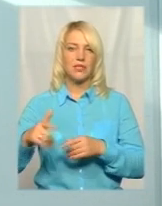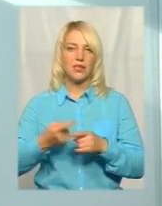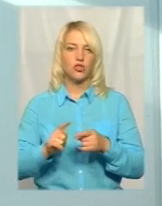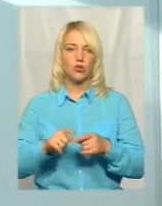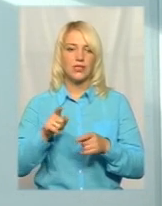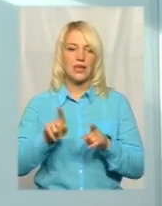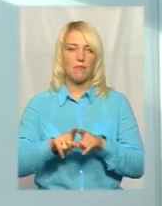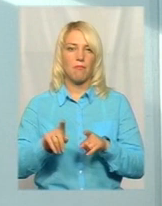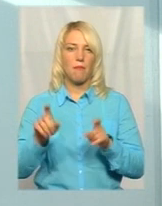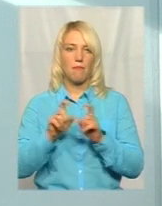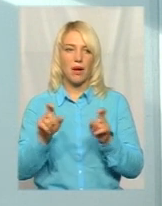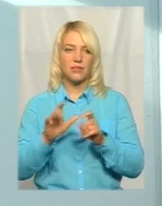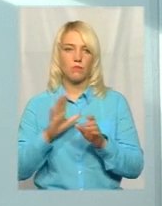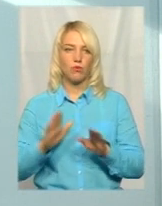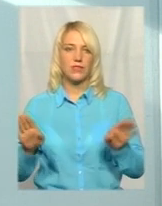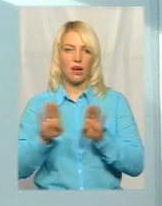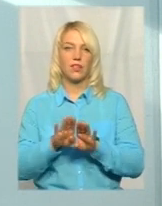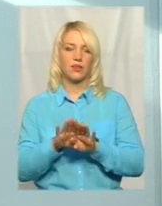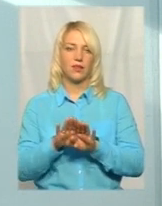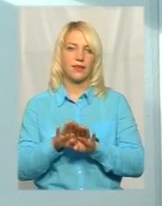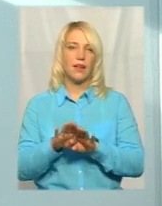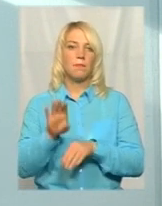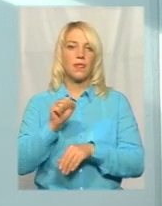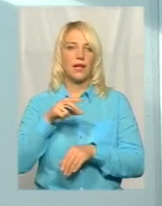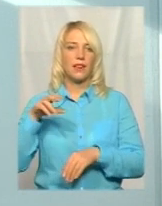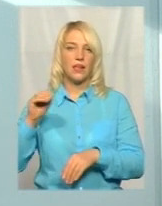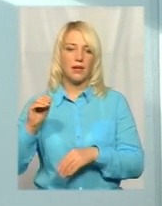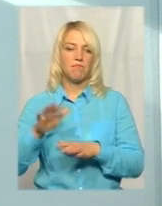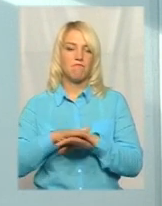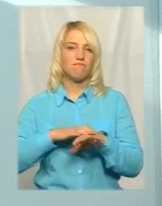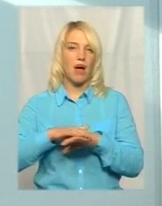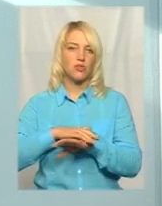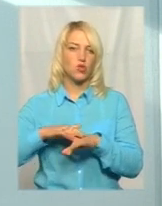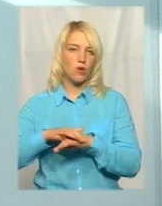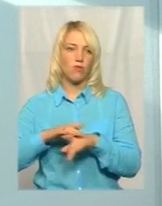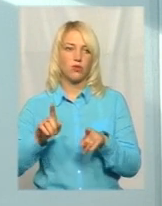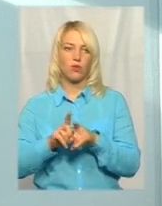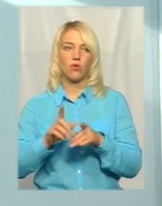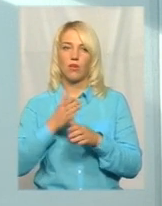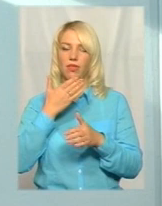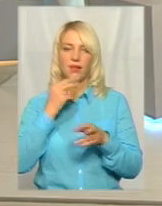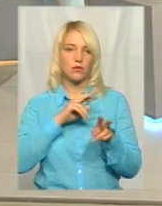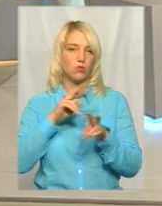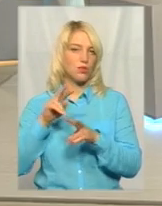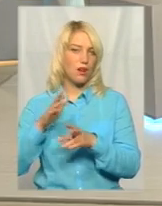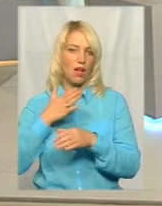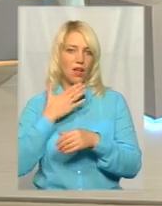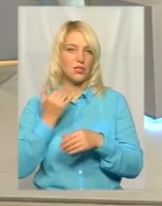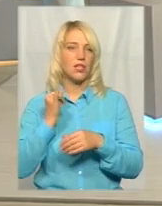цей магазин був, ну, закрився, скажімо так. Але ну, масового такого явища ну, не спостерігається,